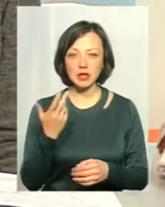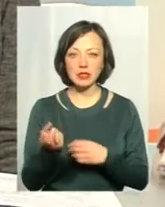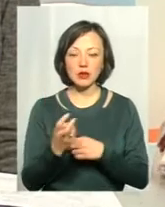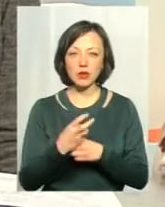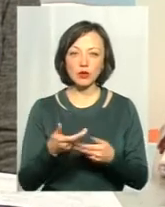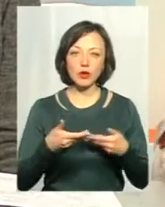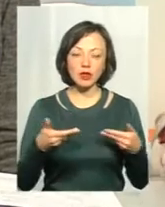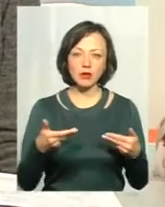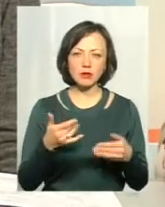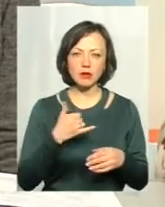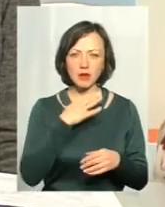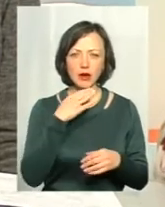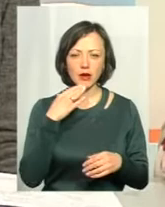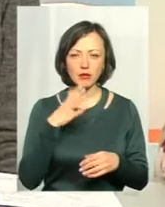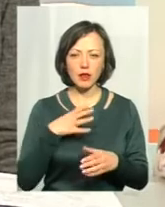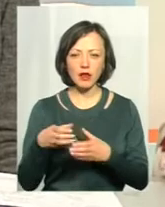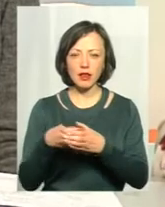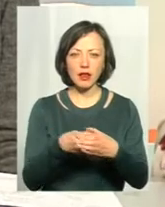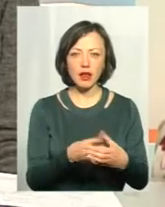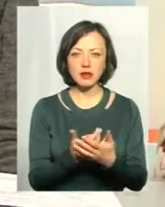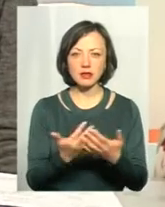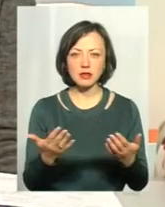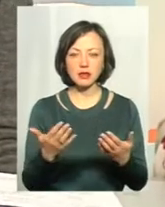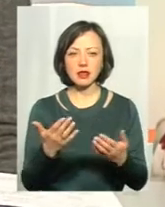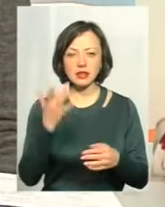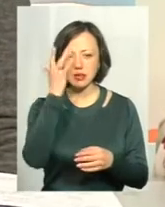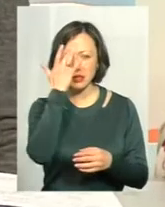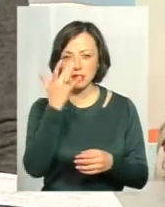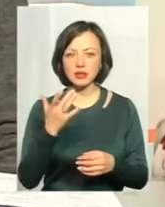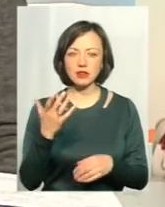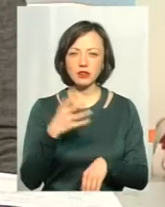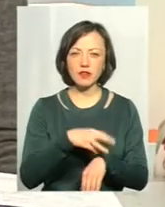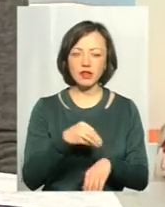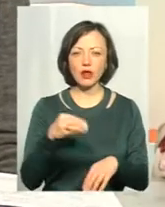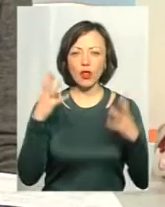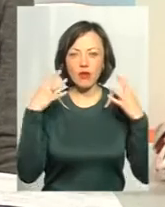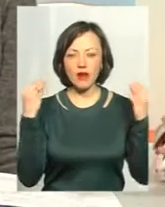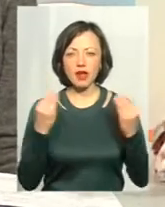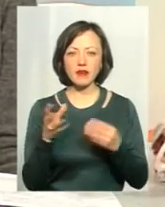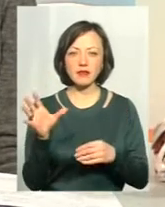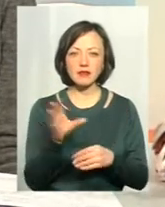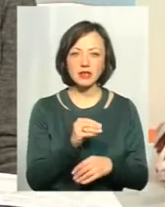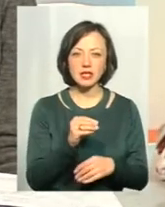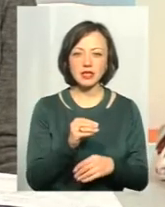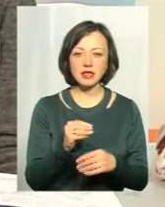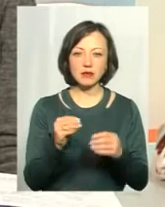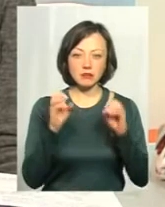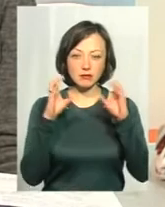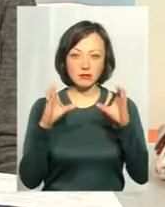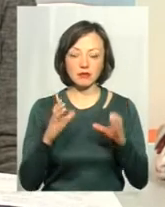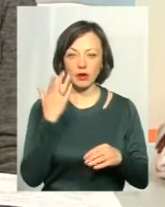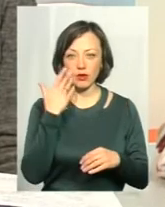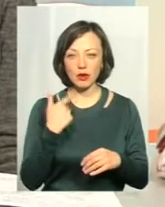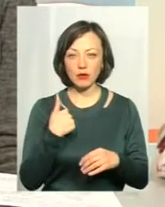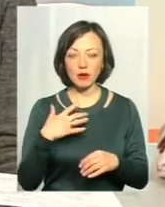там чи студенти, у нас дуже багато буває делегацій. Делегації з Індії, і Швеції, і з Норвегії, і всі з такими великими очима. І коли